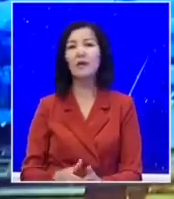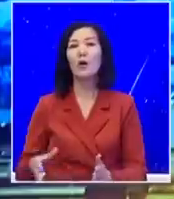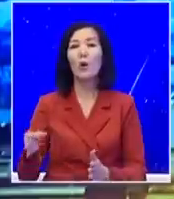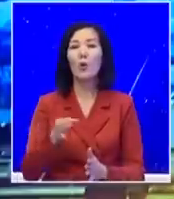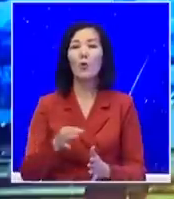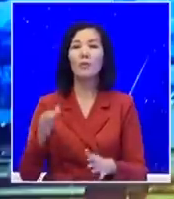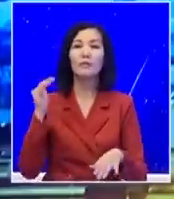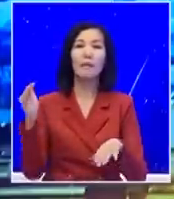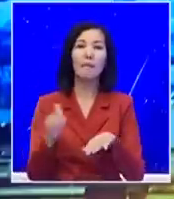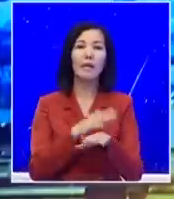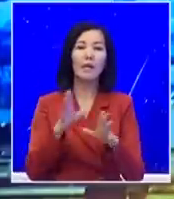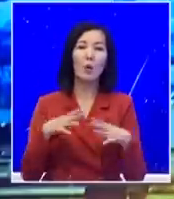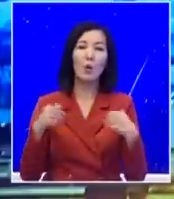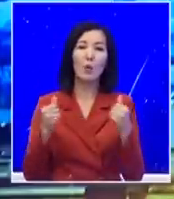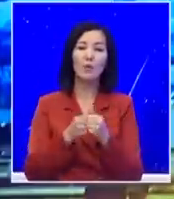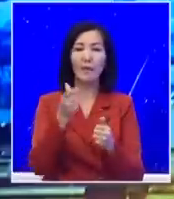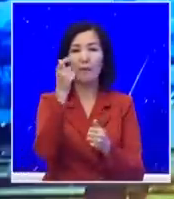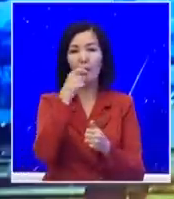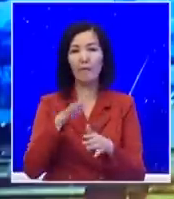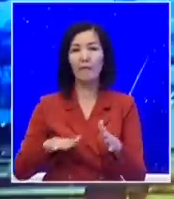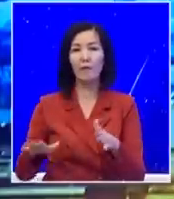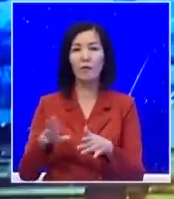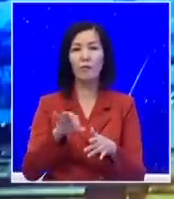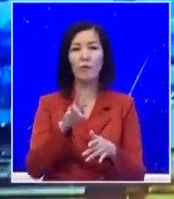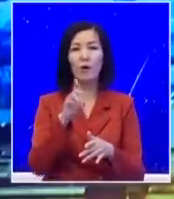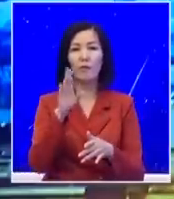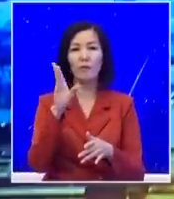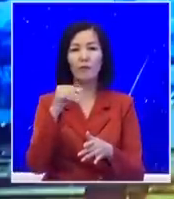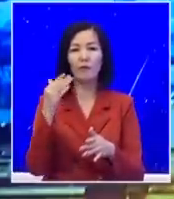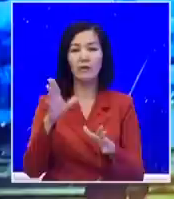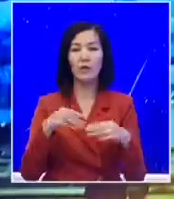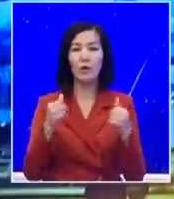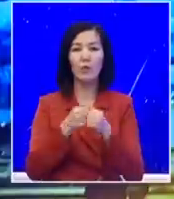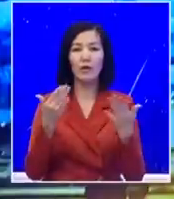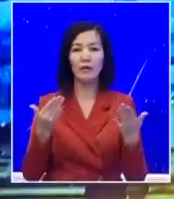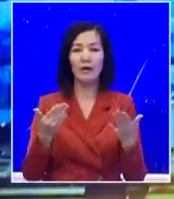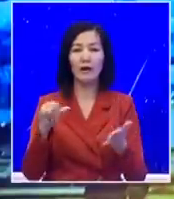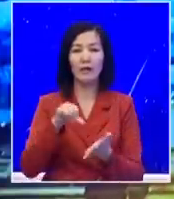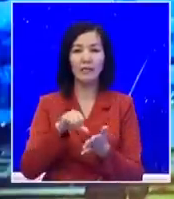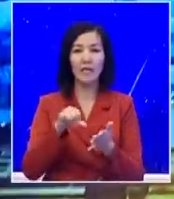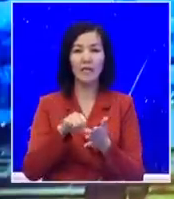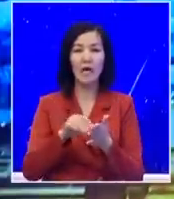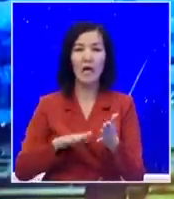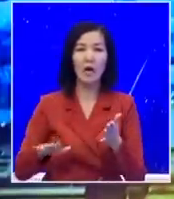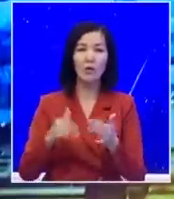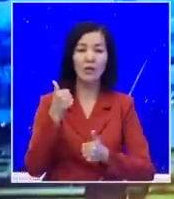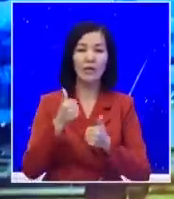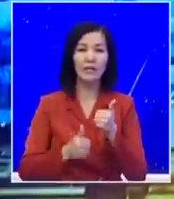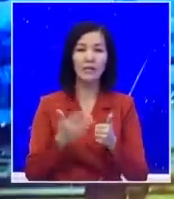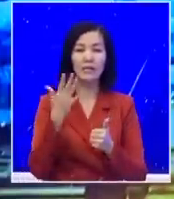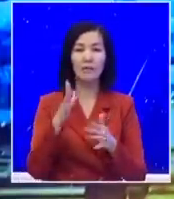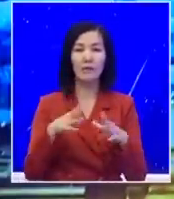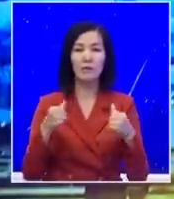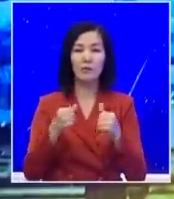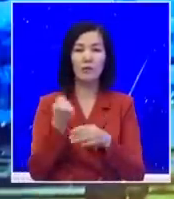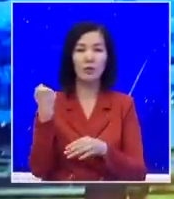Облыстық мерейлі отбасы байқауына Панфилов ауданынан Мұхаммед Бековтер әулеті қатысады. Бұл шаңырақ аудандық сайысқа қатысқан 5 отбасының